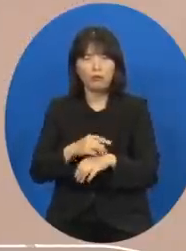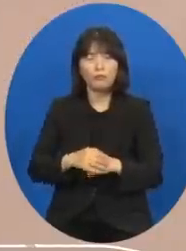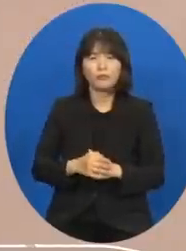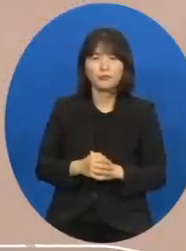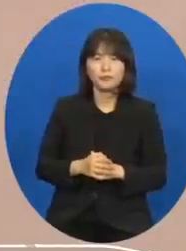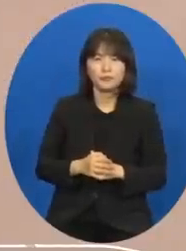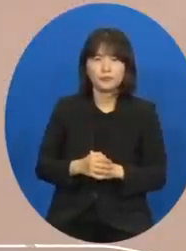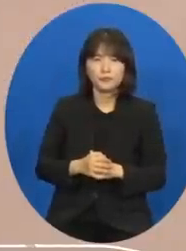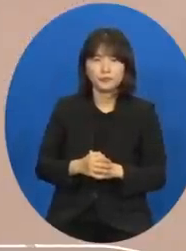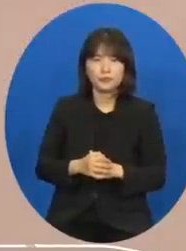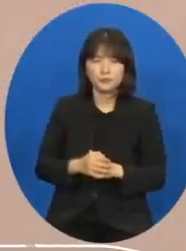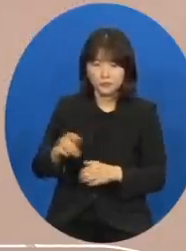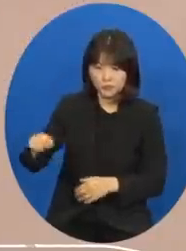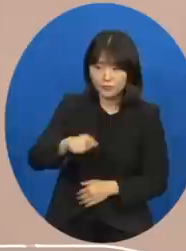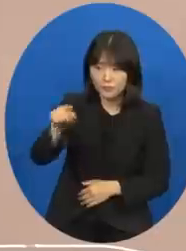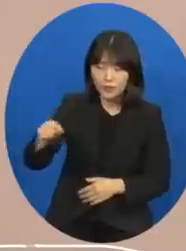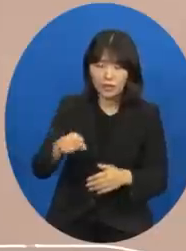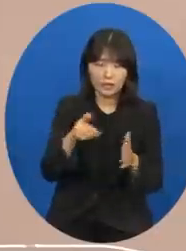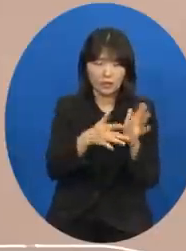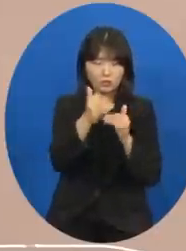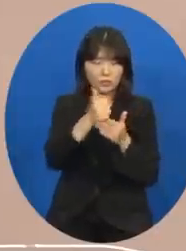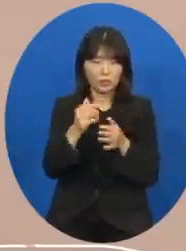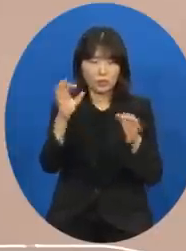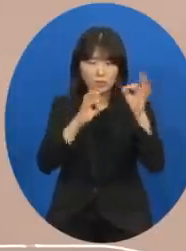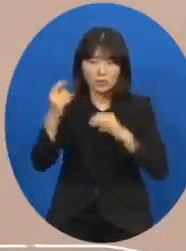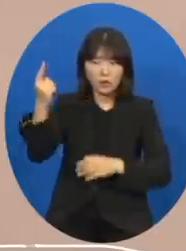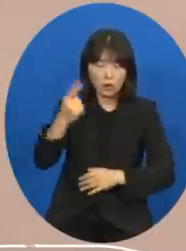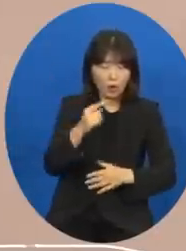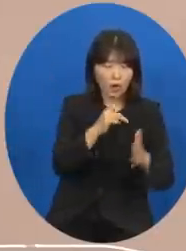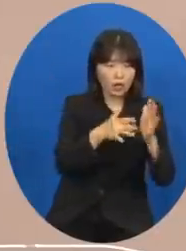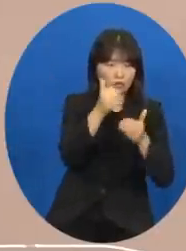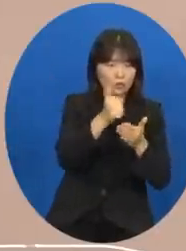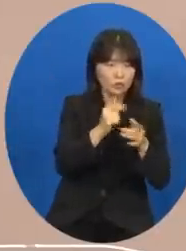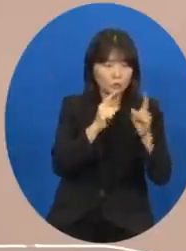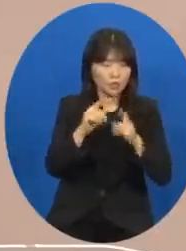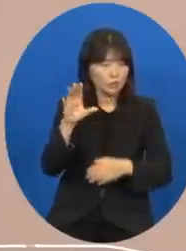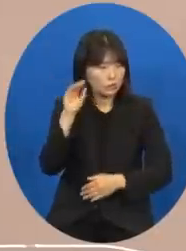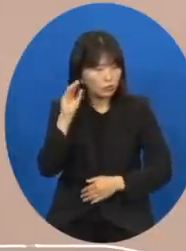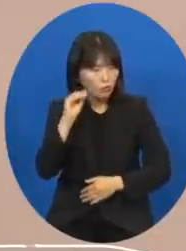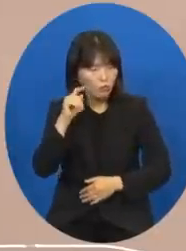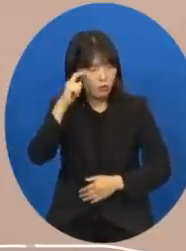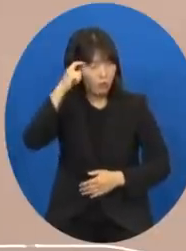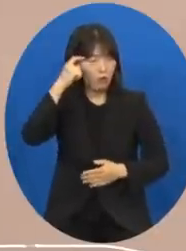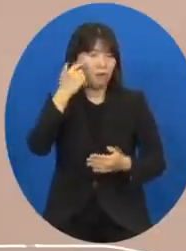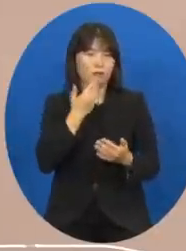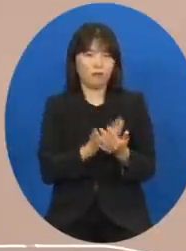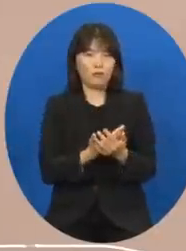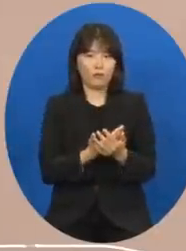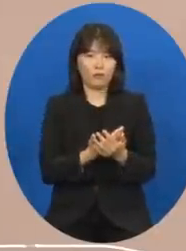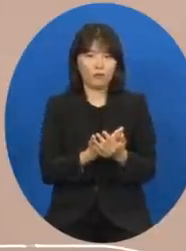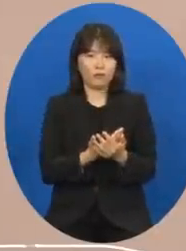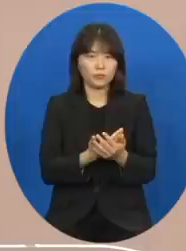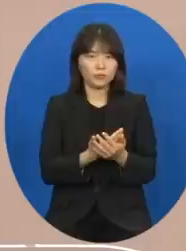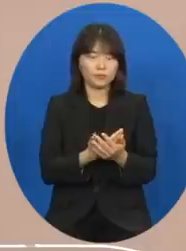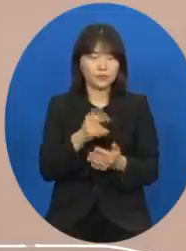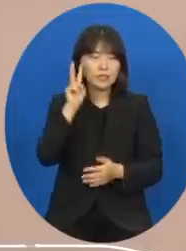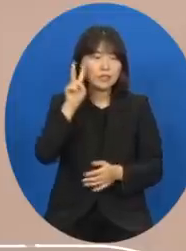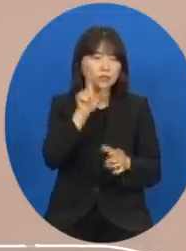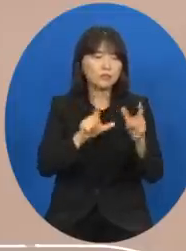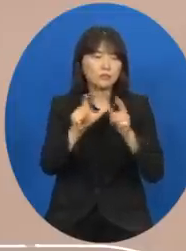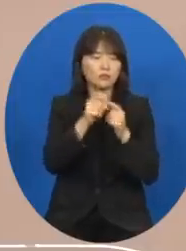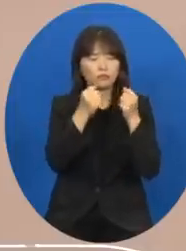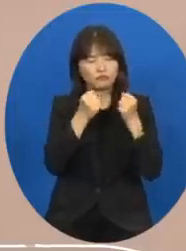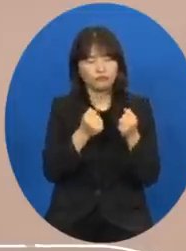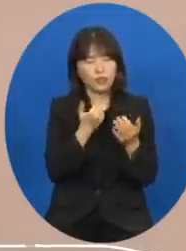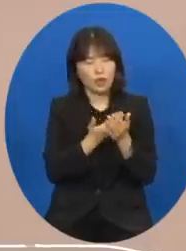그들이 예수님에게로 찾아와서 예수님의 말씀을 듣고 그리고 충격을 받았어요. 그래서 이틀을 더 머물러